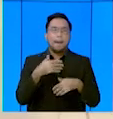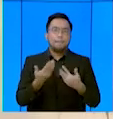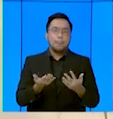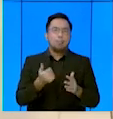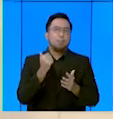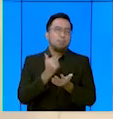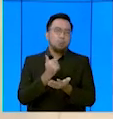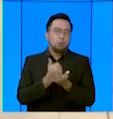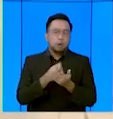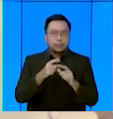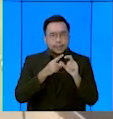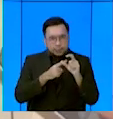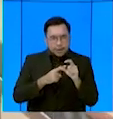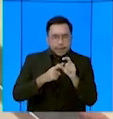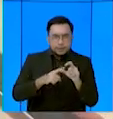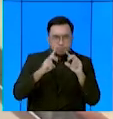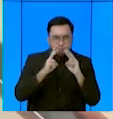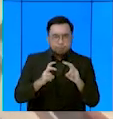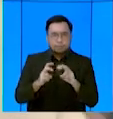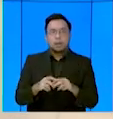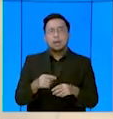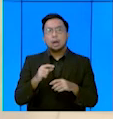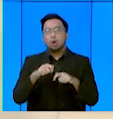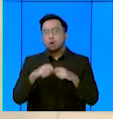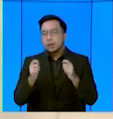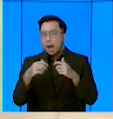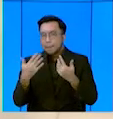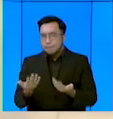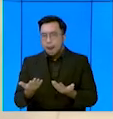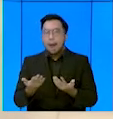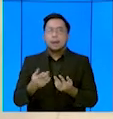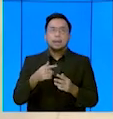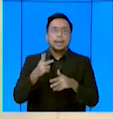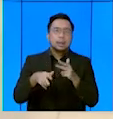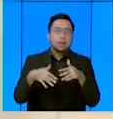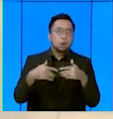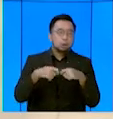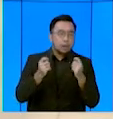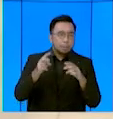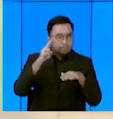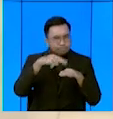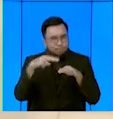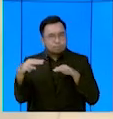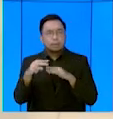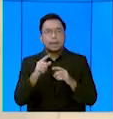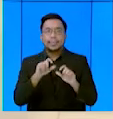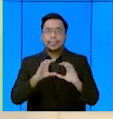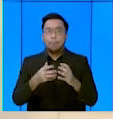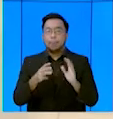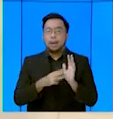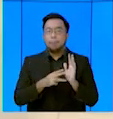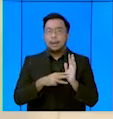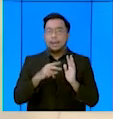melakukan identifikasi apa-apa saja yang terdampak terhadap kerusakan, dan kami fokus untuk recovery